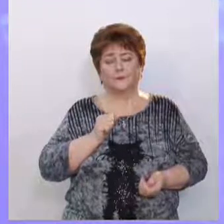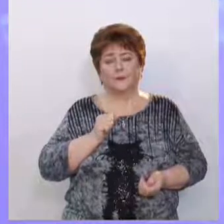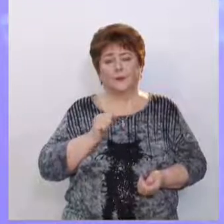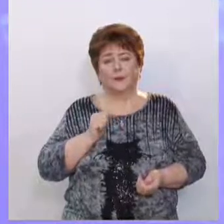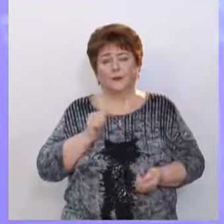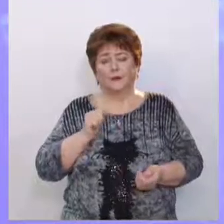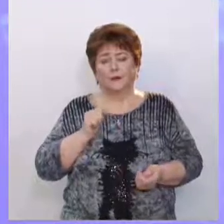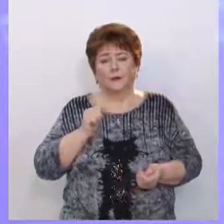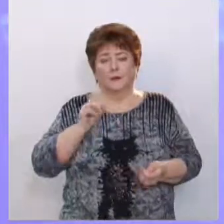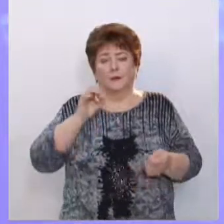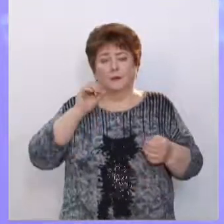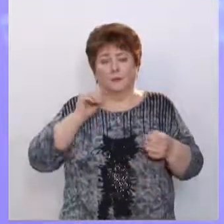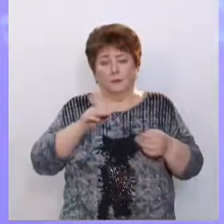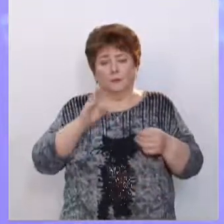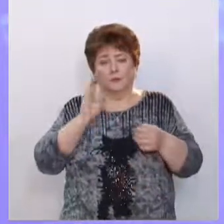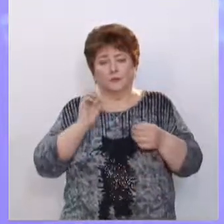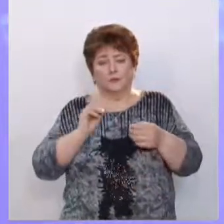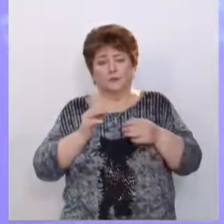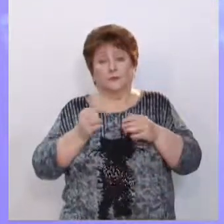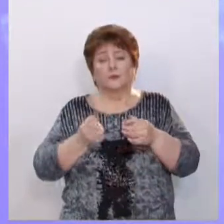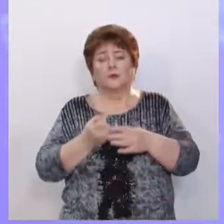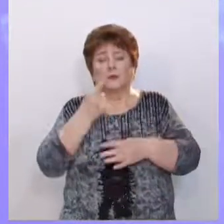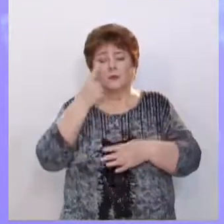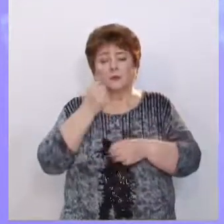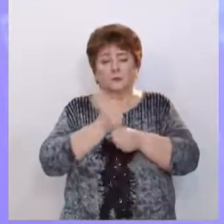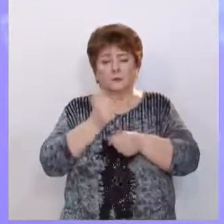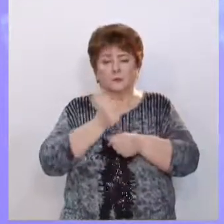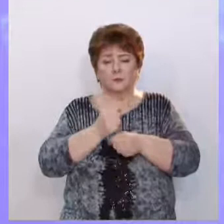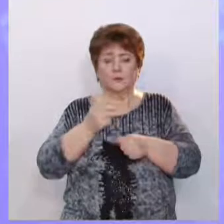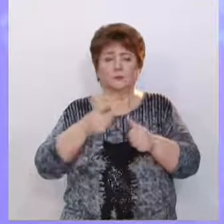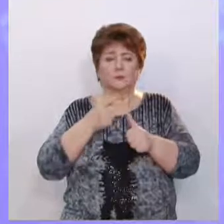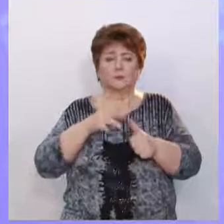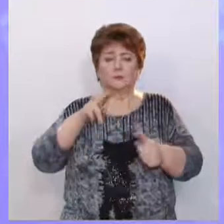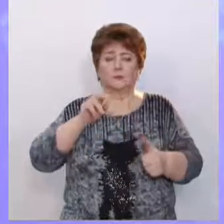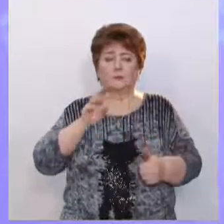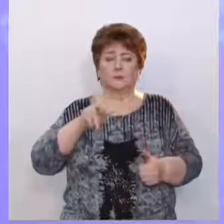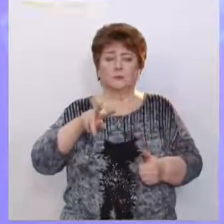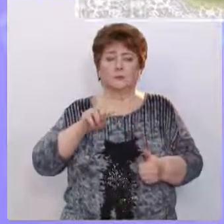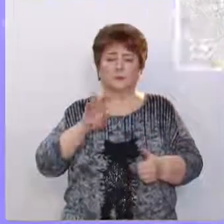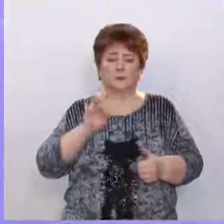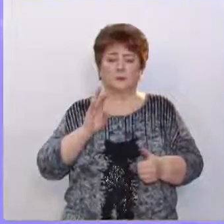От существительных образуйте имена прилагательные.